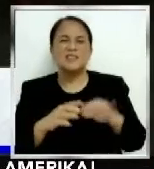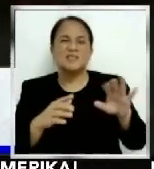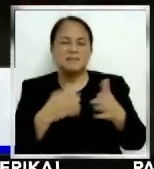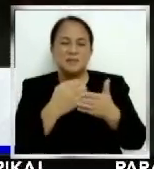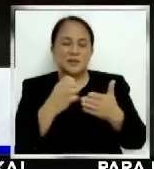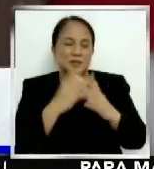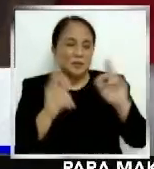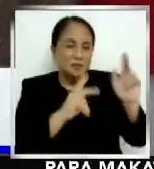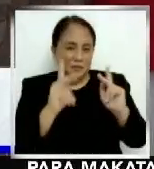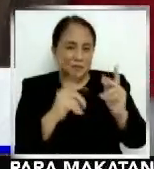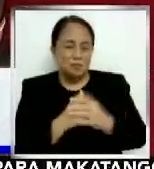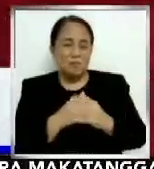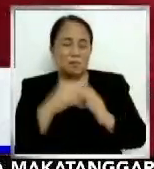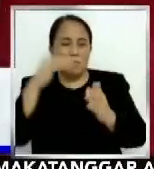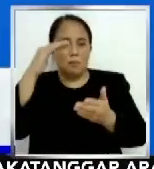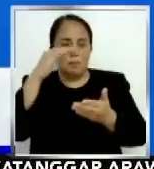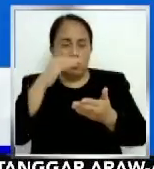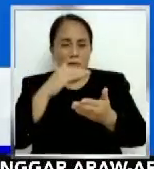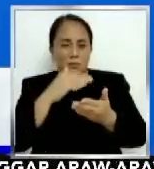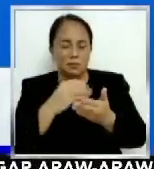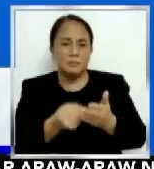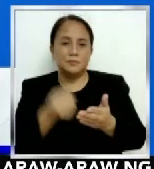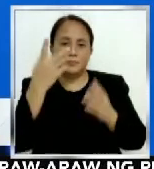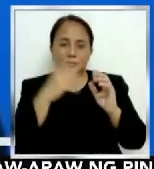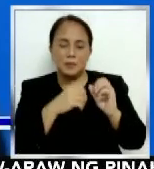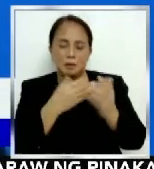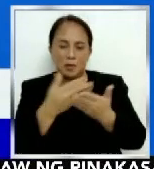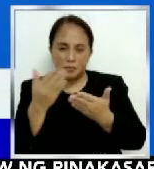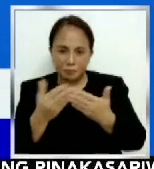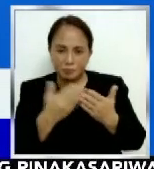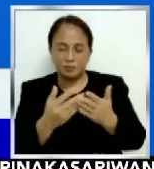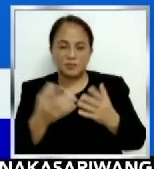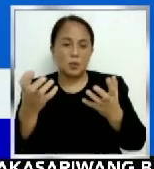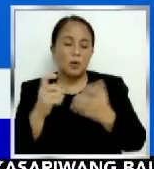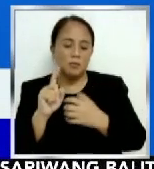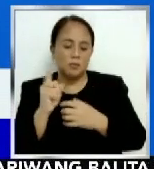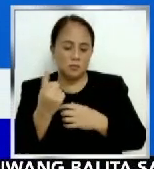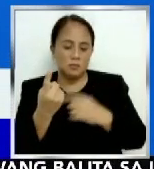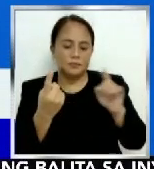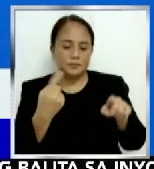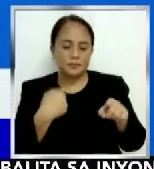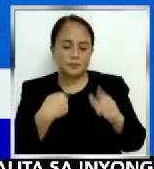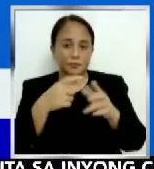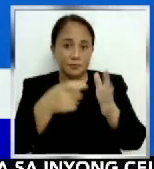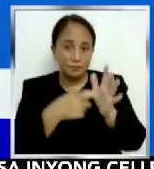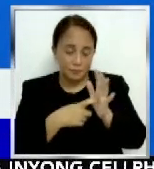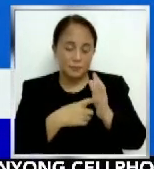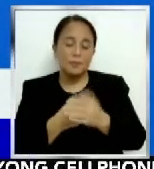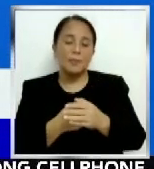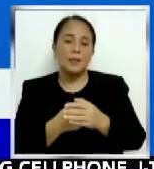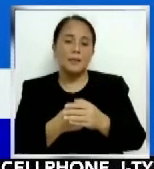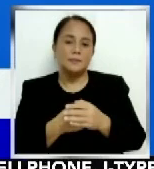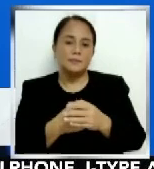at bumababa rin ang presyo ng bilihin. Sa kagustuhan lang nila na pahinain yung demand, pahinain yung pababain yung